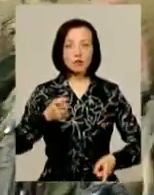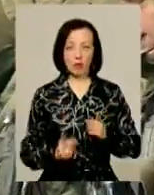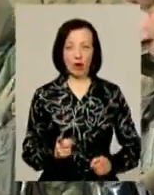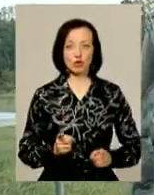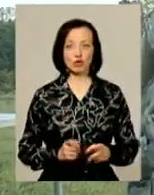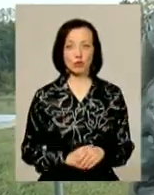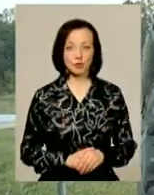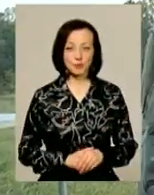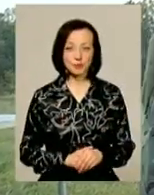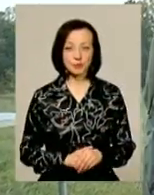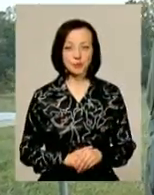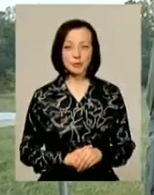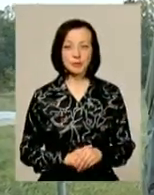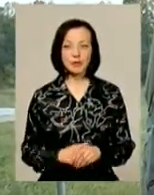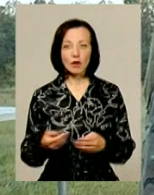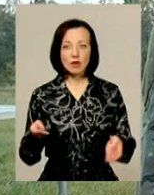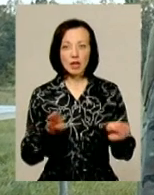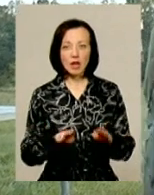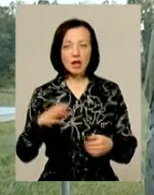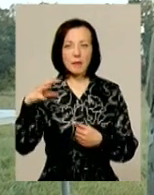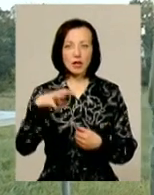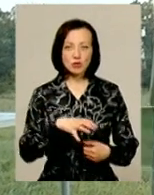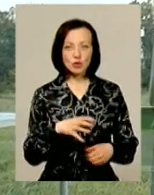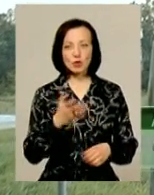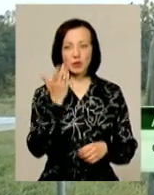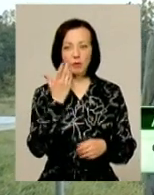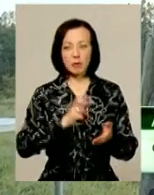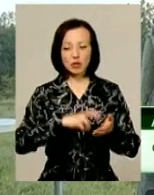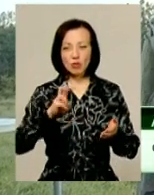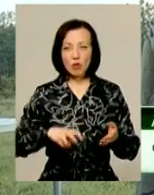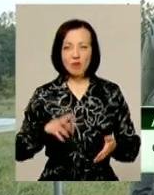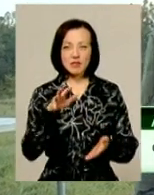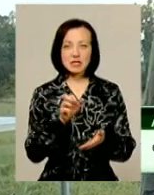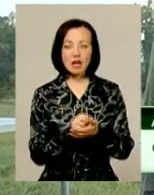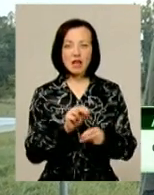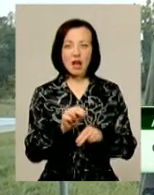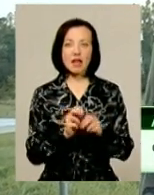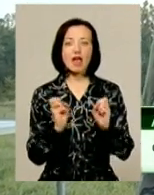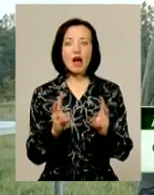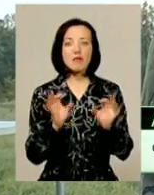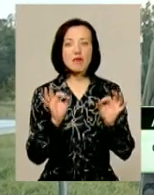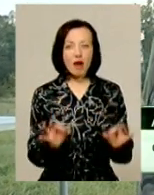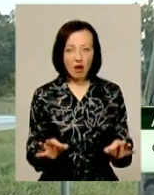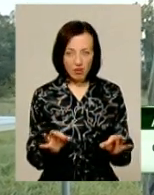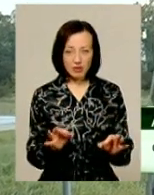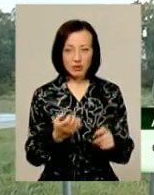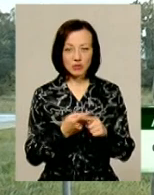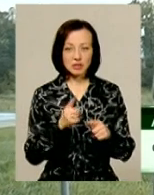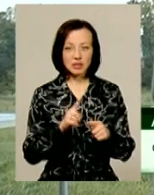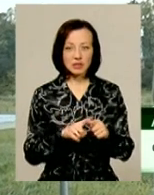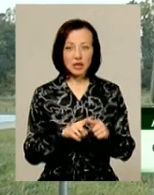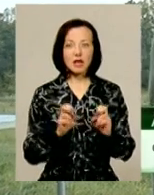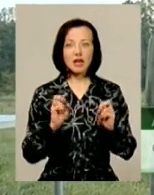по-справжньому. Укладання парашутів, там передпришкові заняття, як правильно відділятися від літаючого апарата,